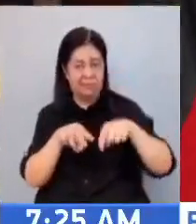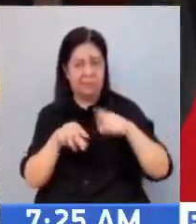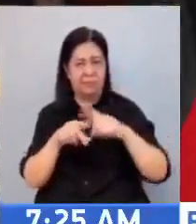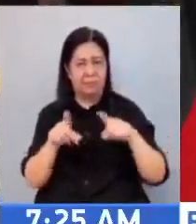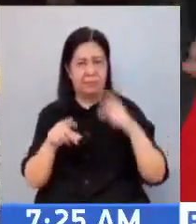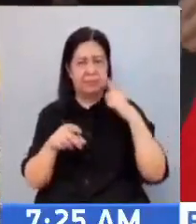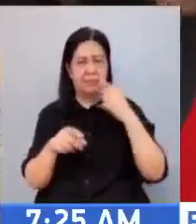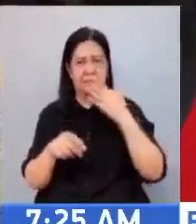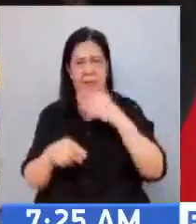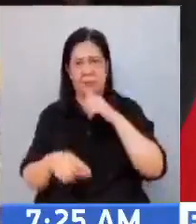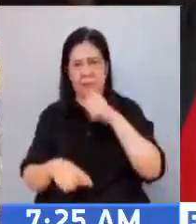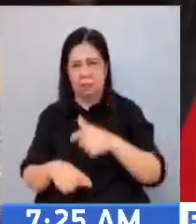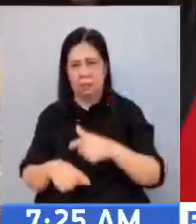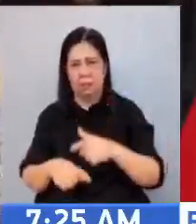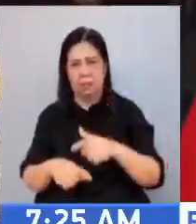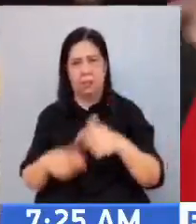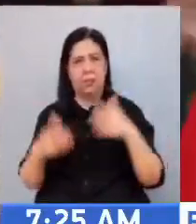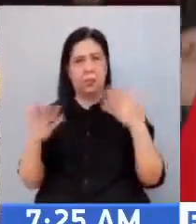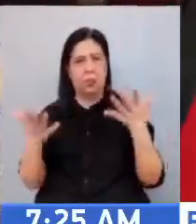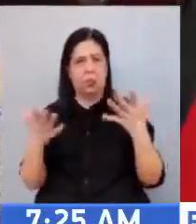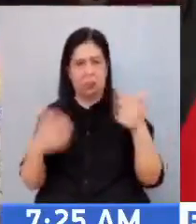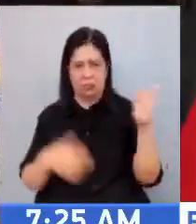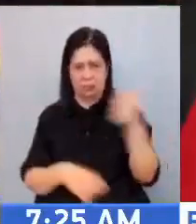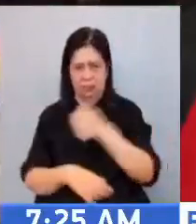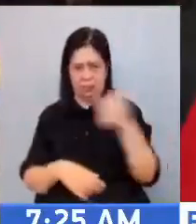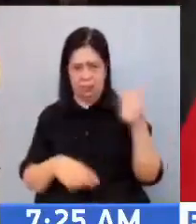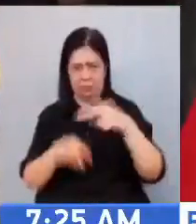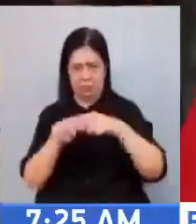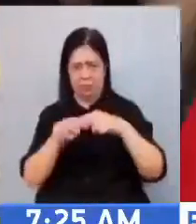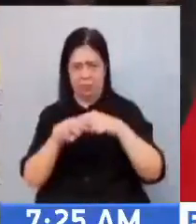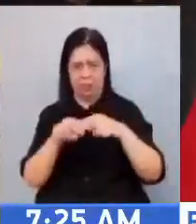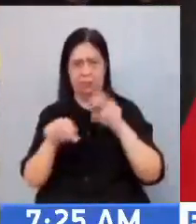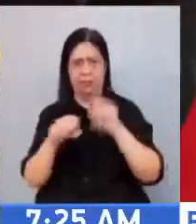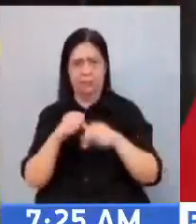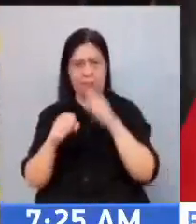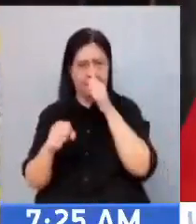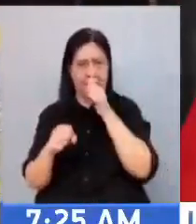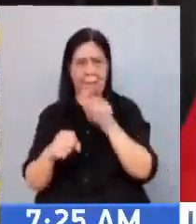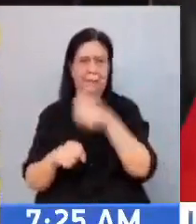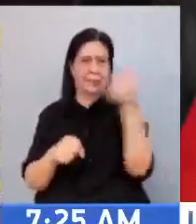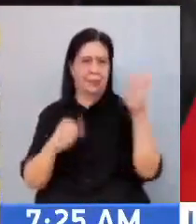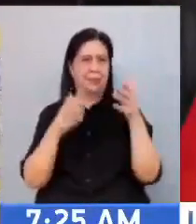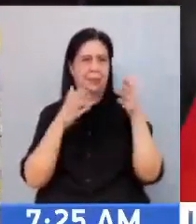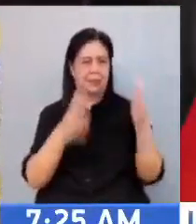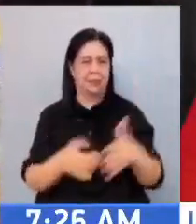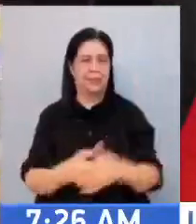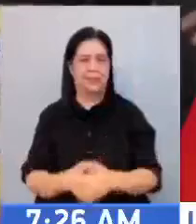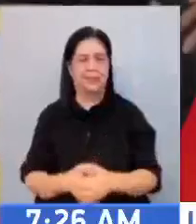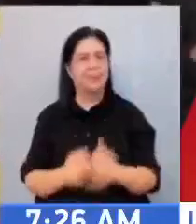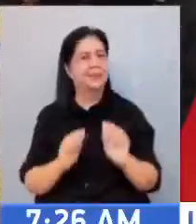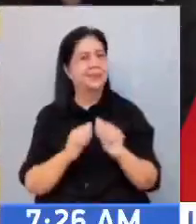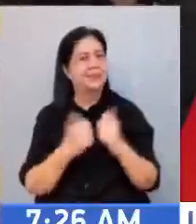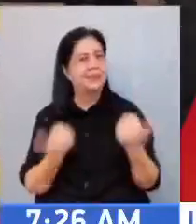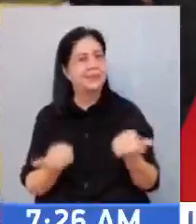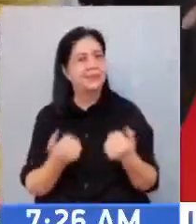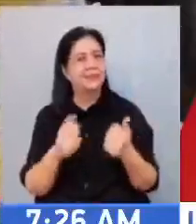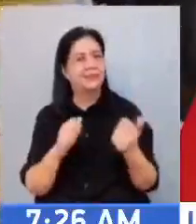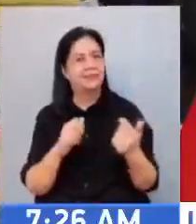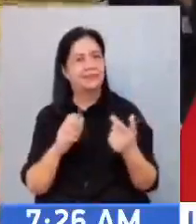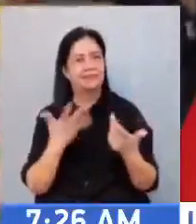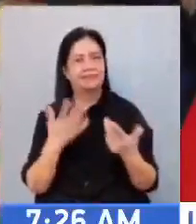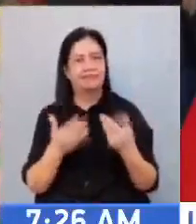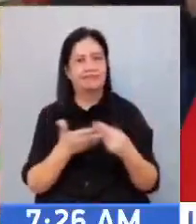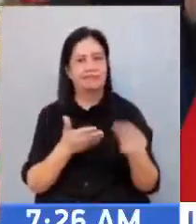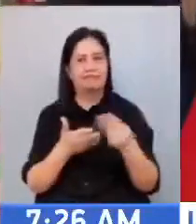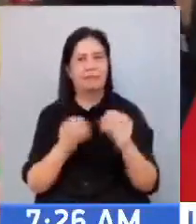minalas-malas. Walang biyahe. Kaya nag-commute kayo? Commute na lang po. Ay, kumusta na ngayon yung pamimili nyo? Okay naman po. Mas